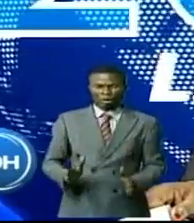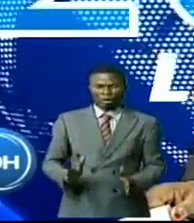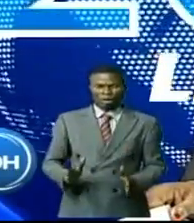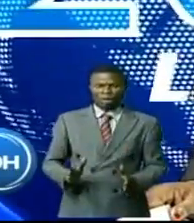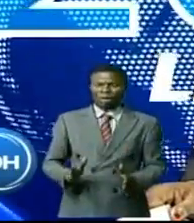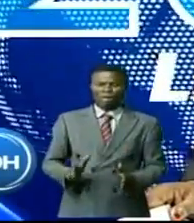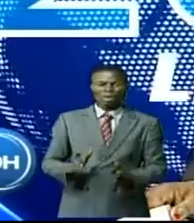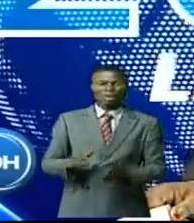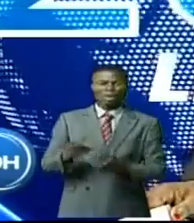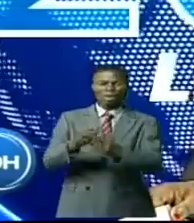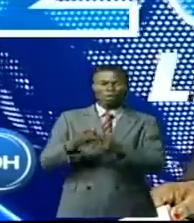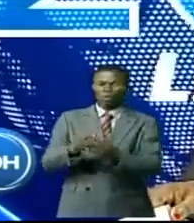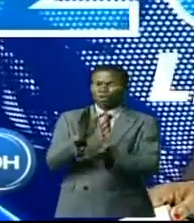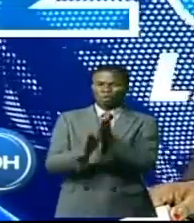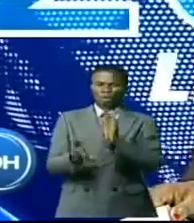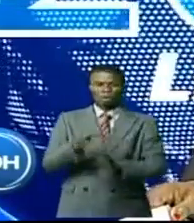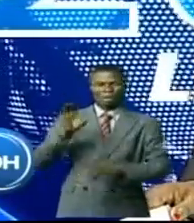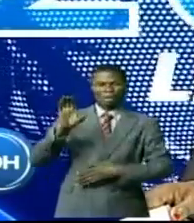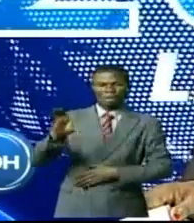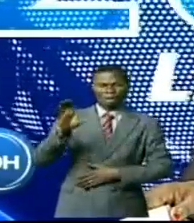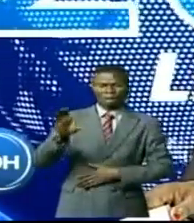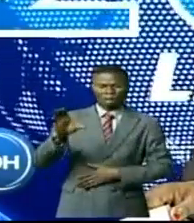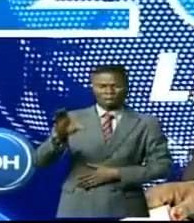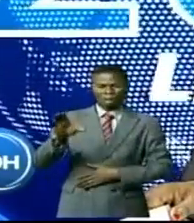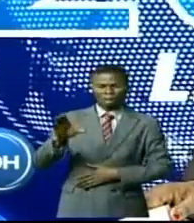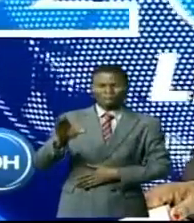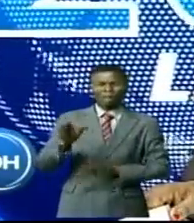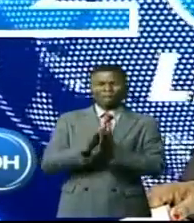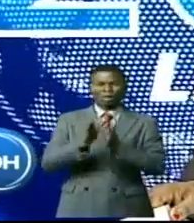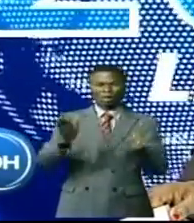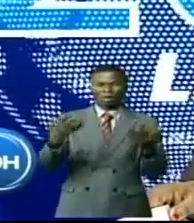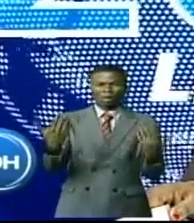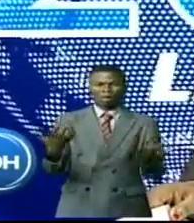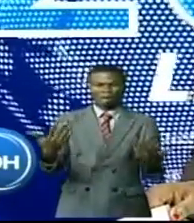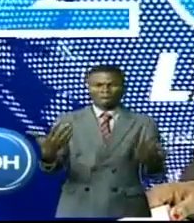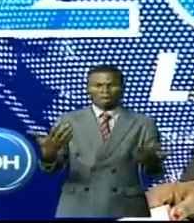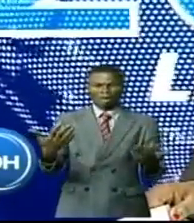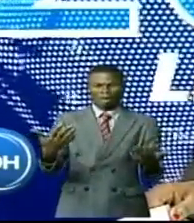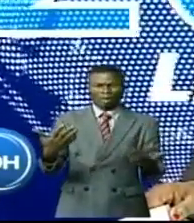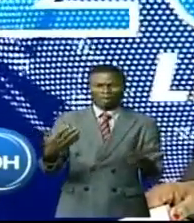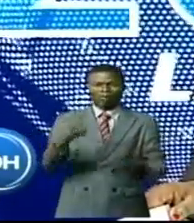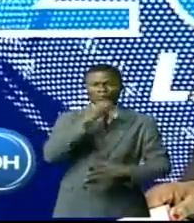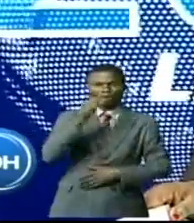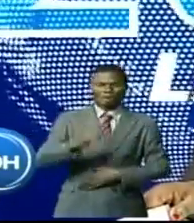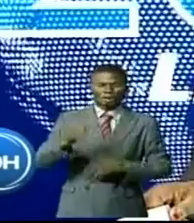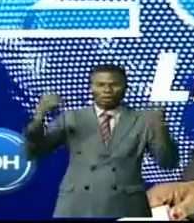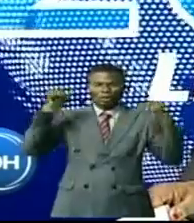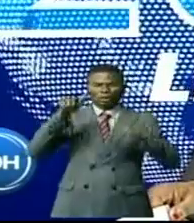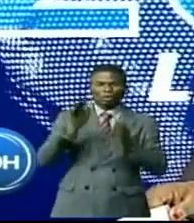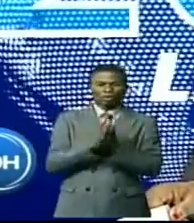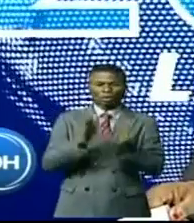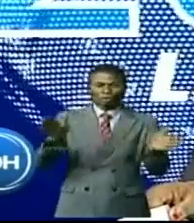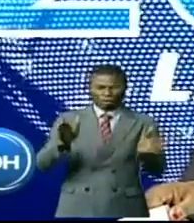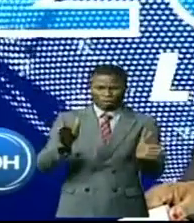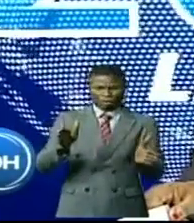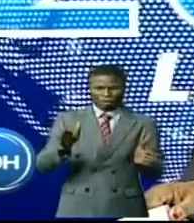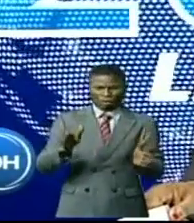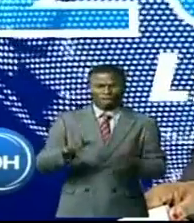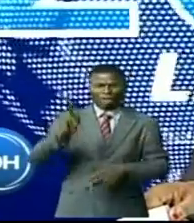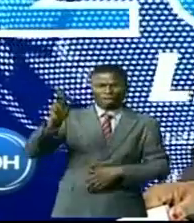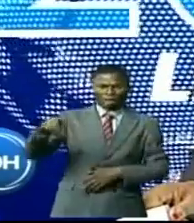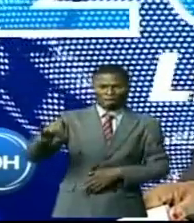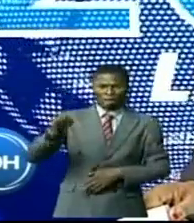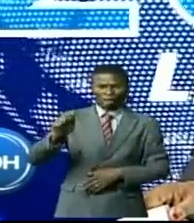aucun contrôle sur la banque, entièrement aux mains de l'ex-DGA, M. Patrick